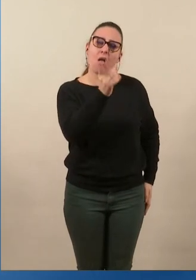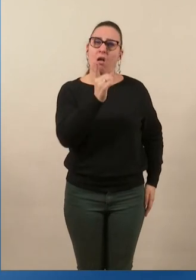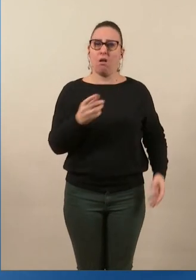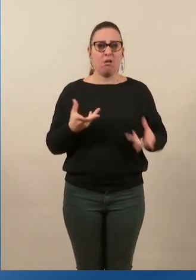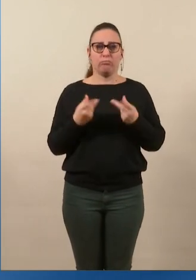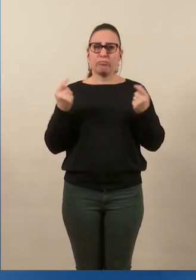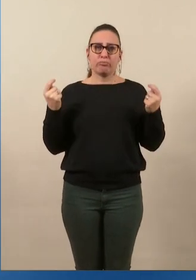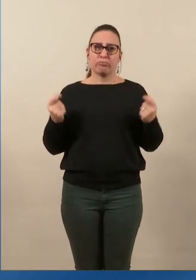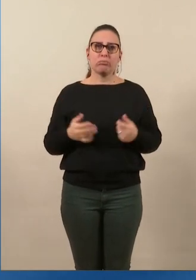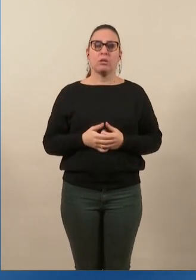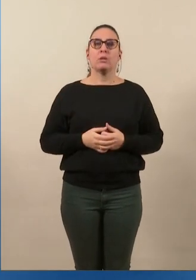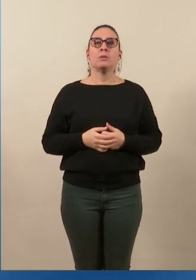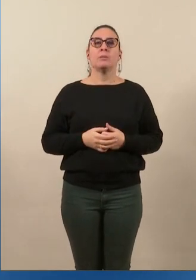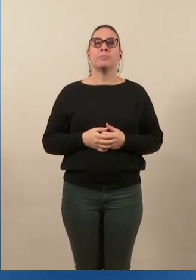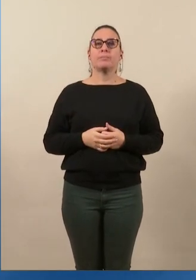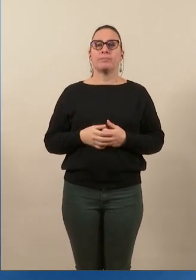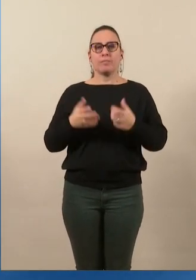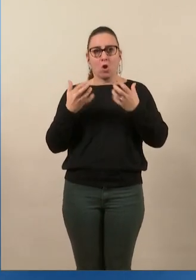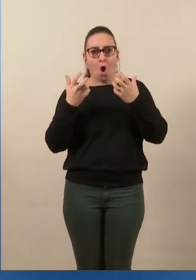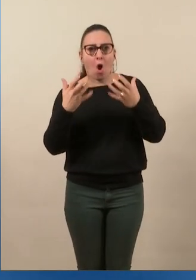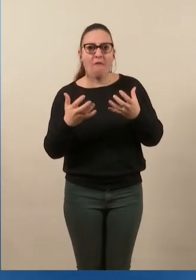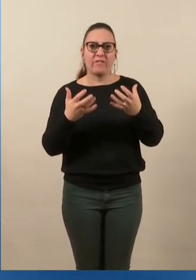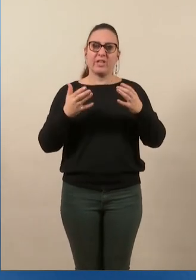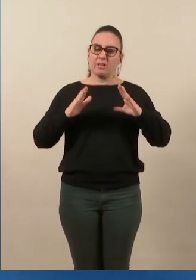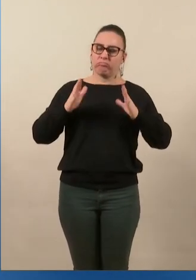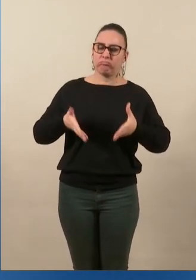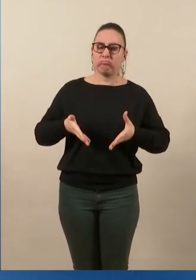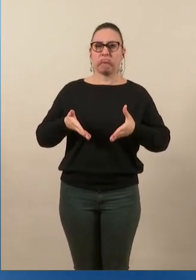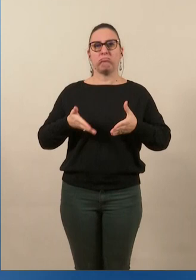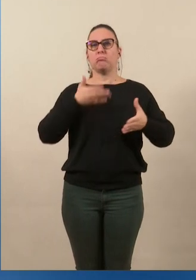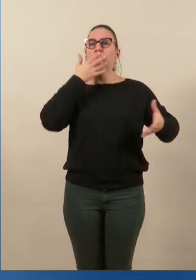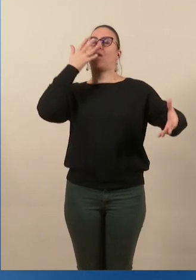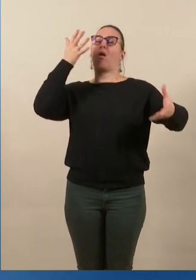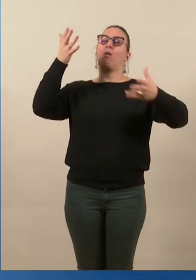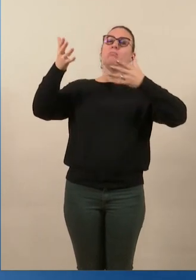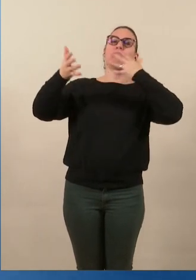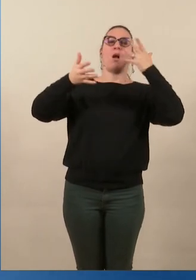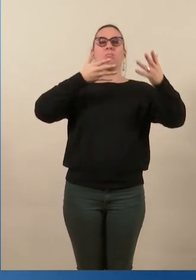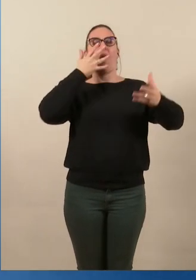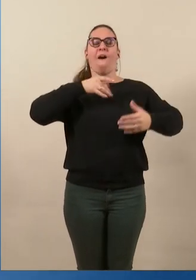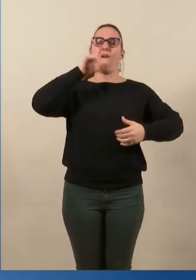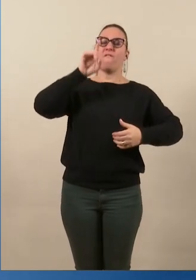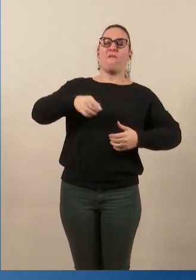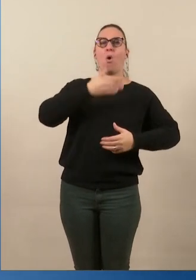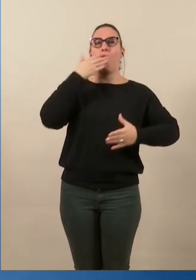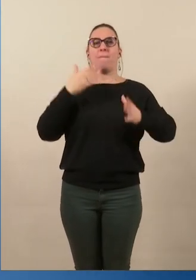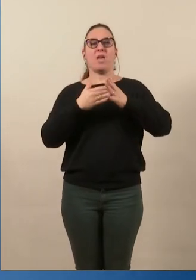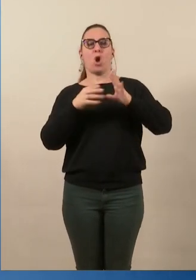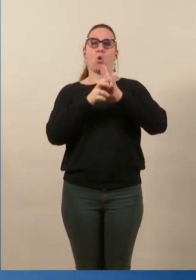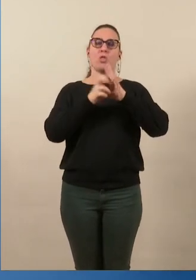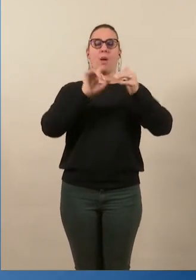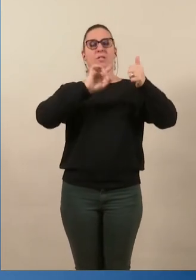y trouve surtout beaucoup de vos intentions de vos affirmations péremptoires sur ce qu'il faudrait faire pour Grenoble à